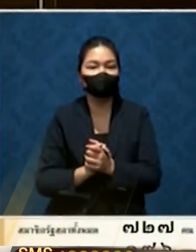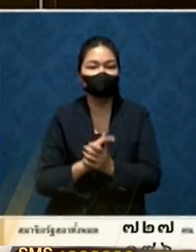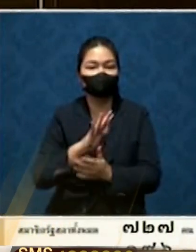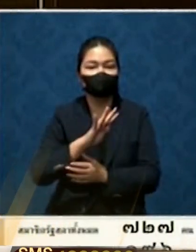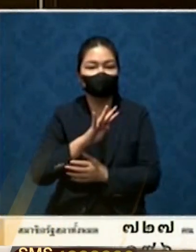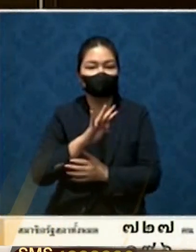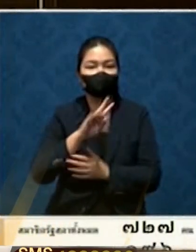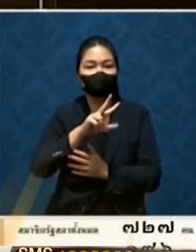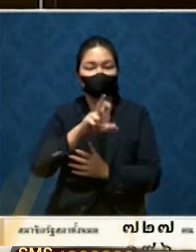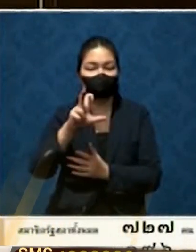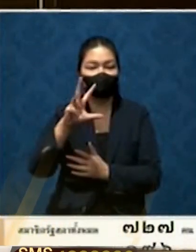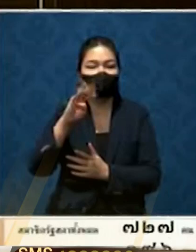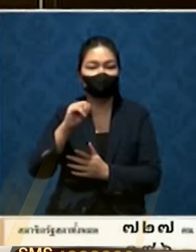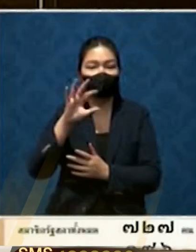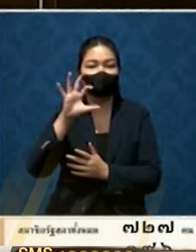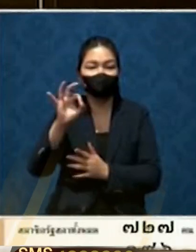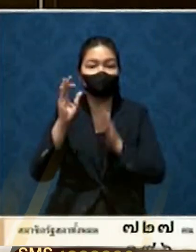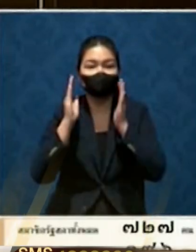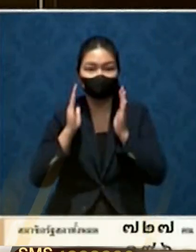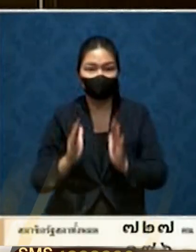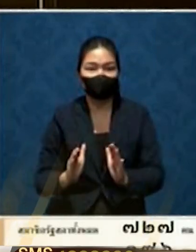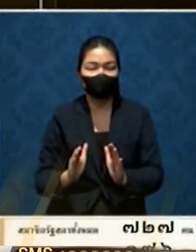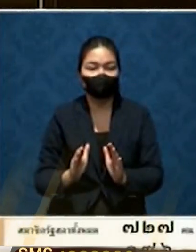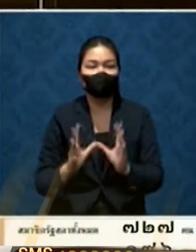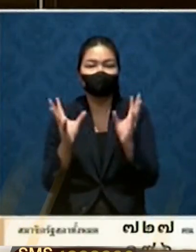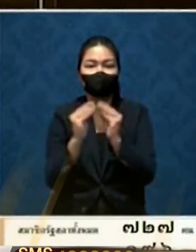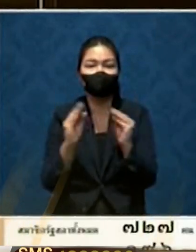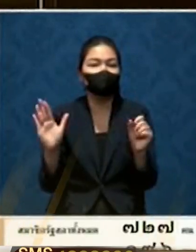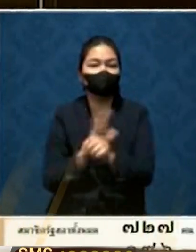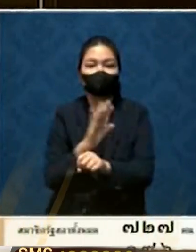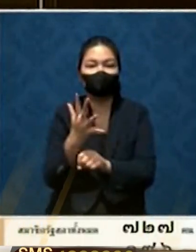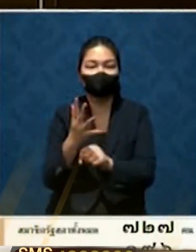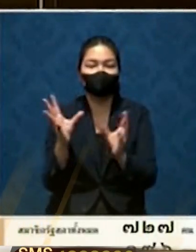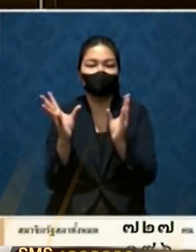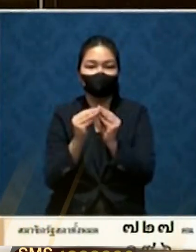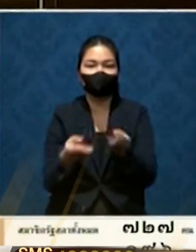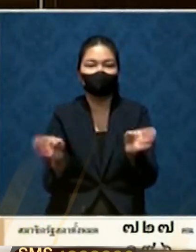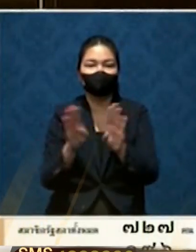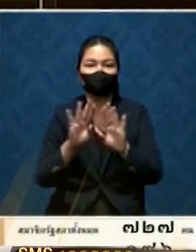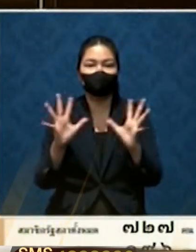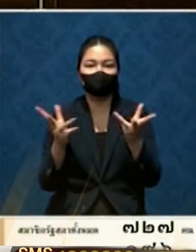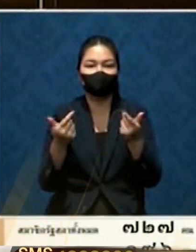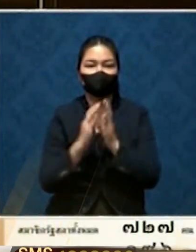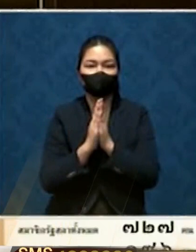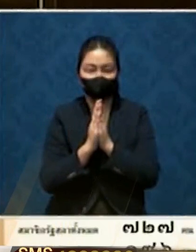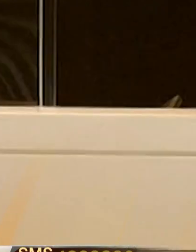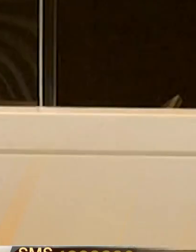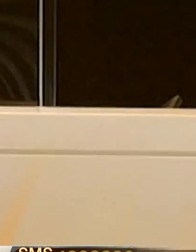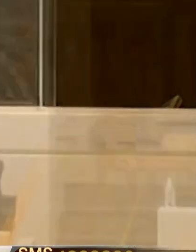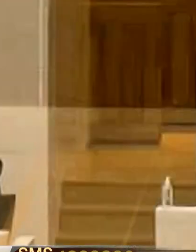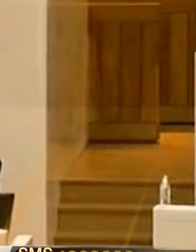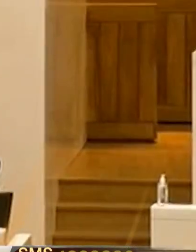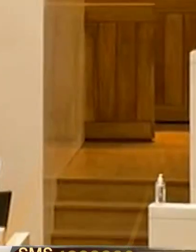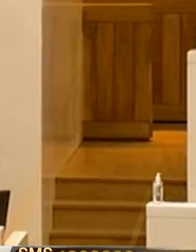อ349คนไม่ครบองค์ประชุมครับขอปิดการประชุมครับ นั่นนะฮะ